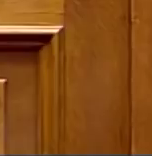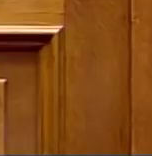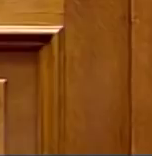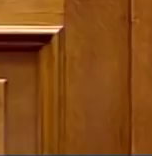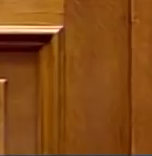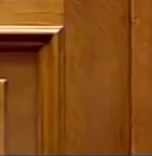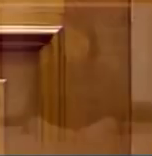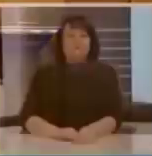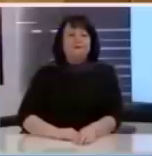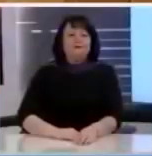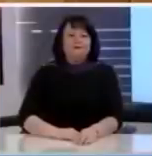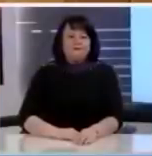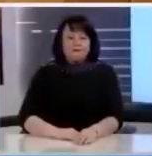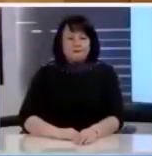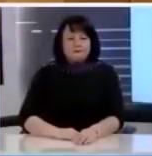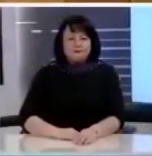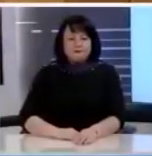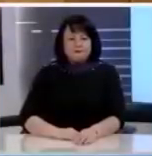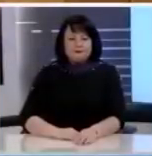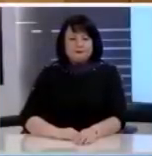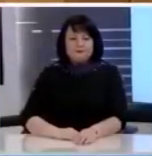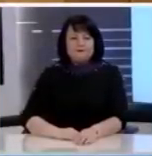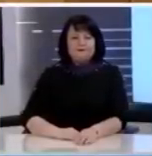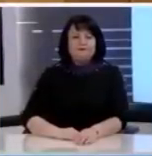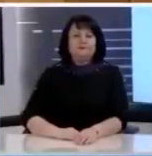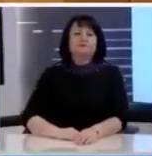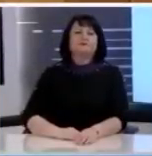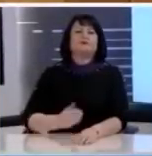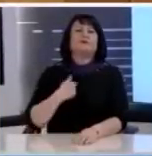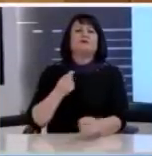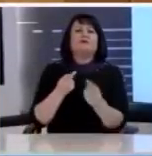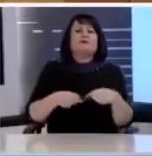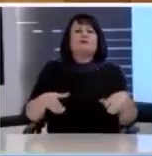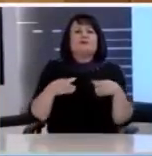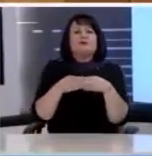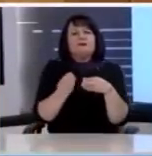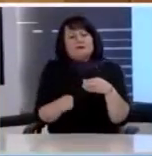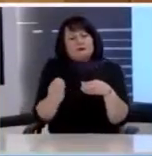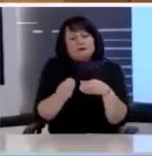Μάριο Σαλμά. Η μόνη διαφορά είναι ότι εγώ προσθέτησα άλλα 3 άτομα. Έκανα πιο μεγάλη την επιτροπή για μεγαλύτερη διαφάνεια.